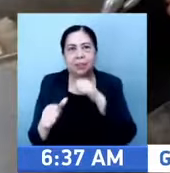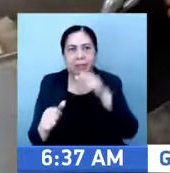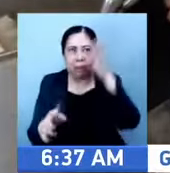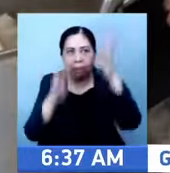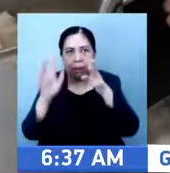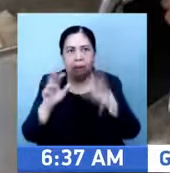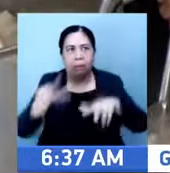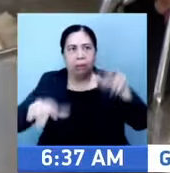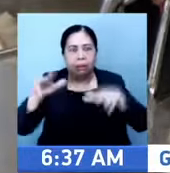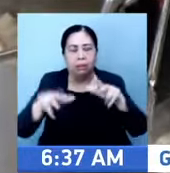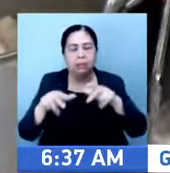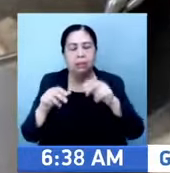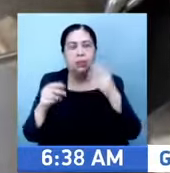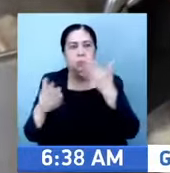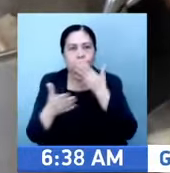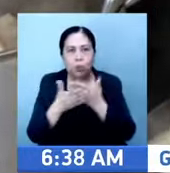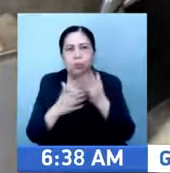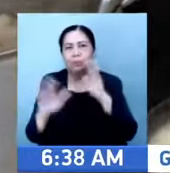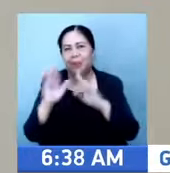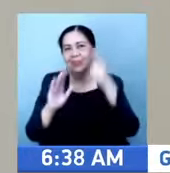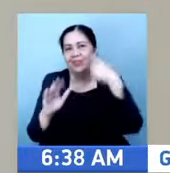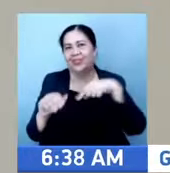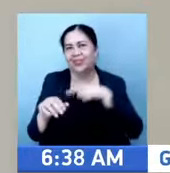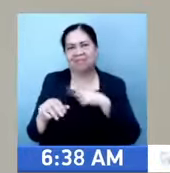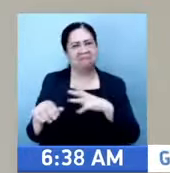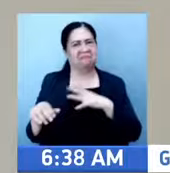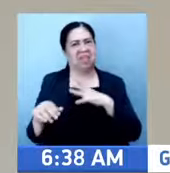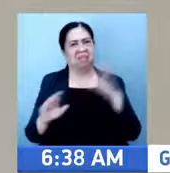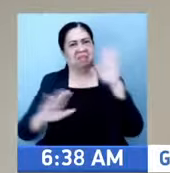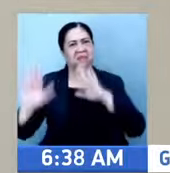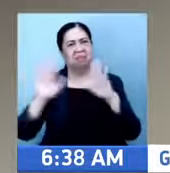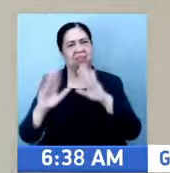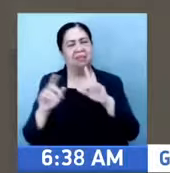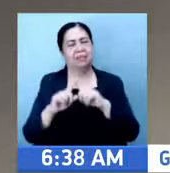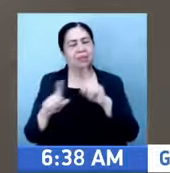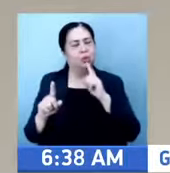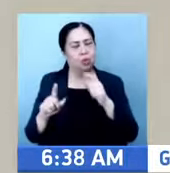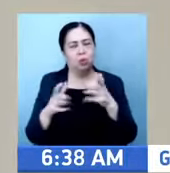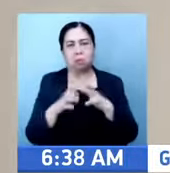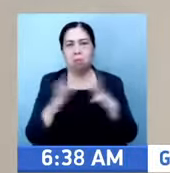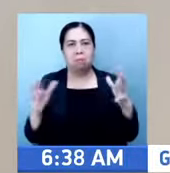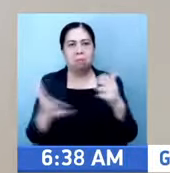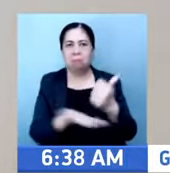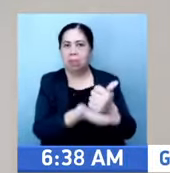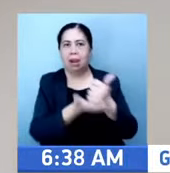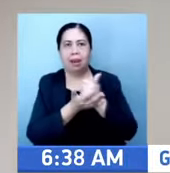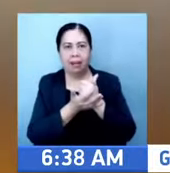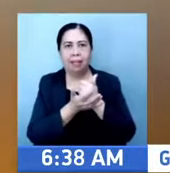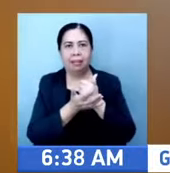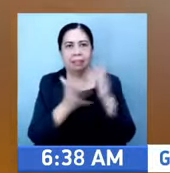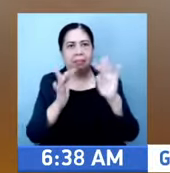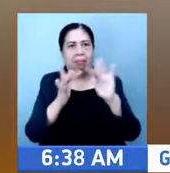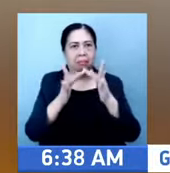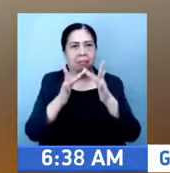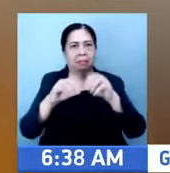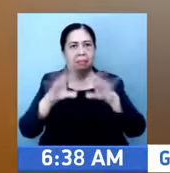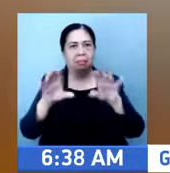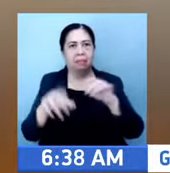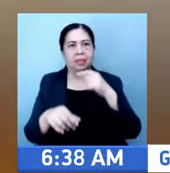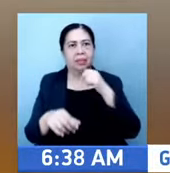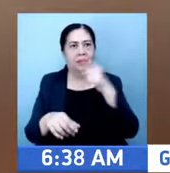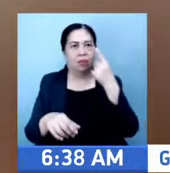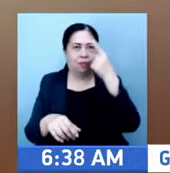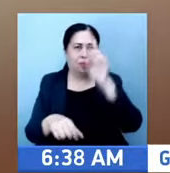us sa mga business owner. Pero yun nga, sobrang laki yan, nakakatulong talaga. Not only for my business, pero sa mga tao ko